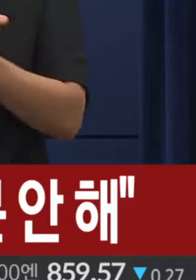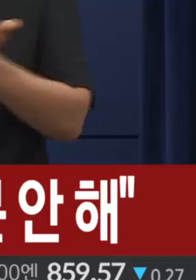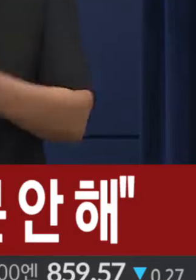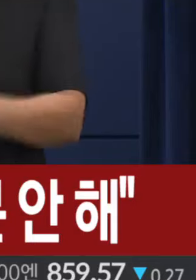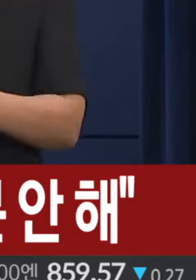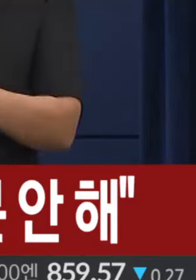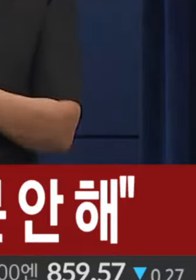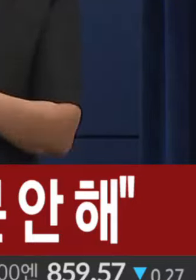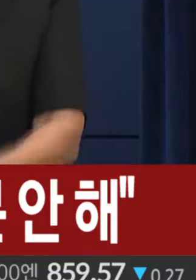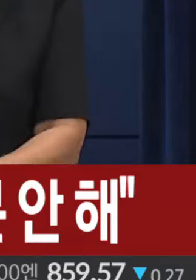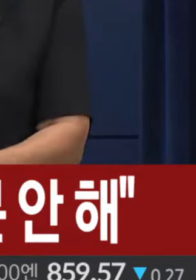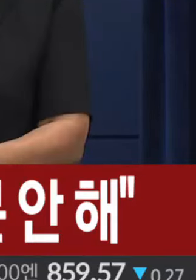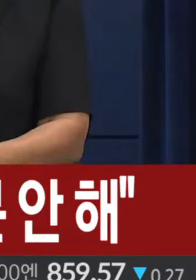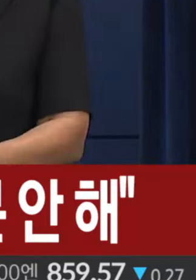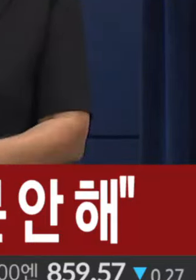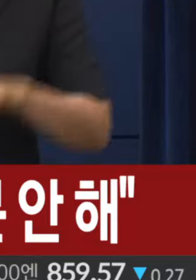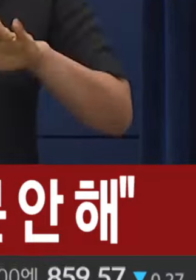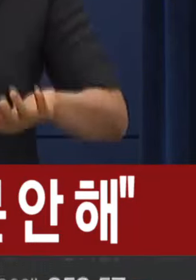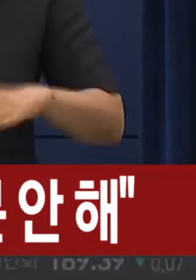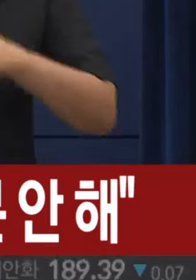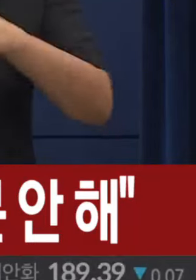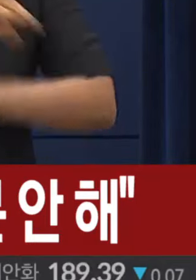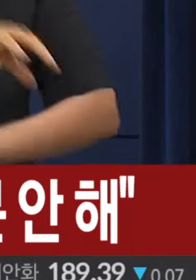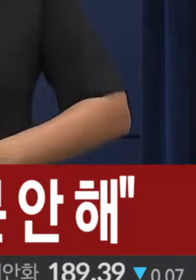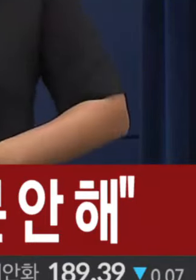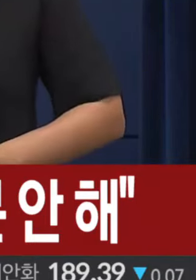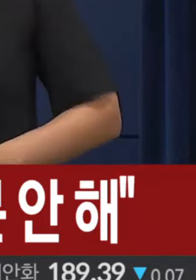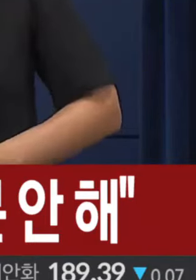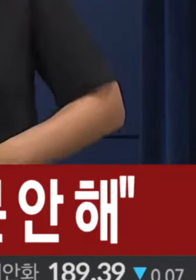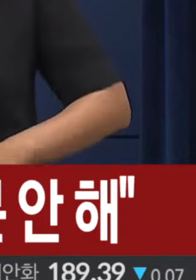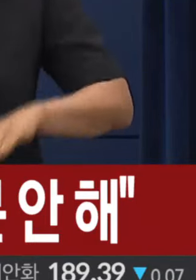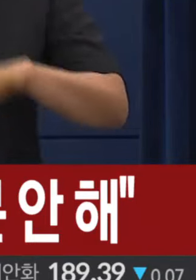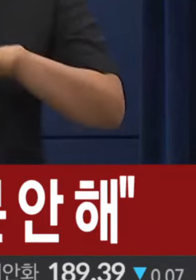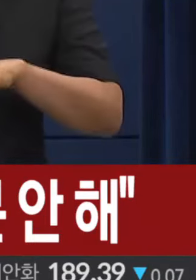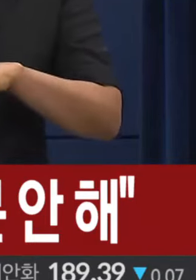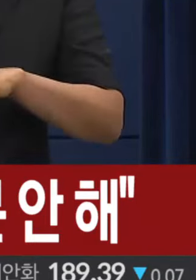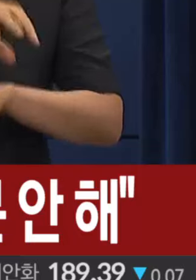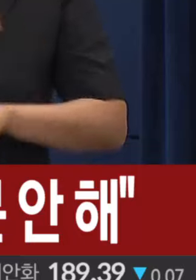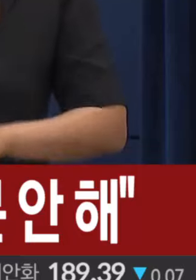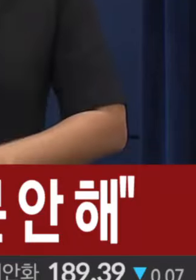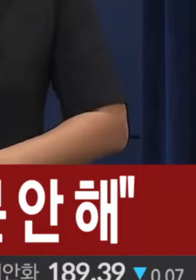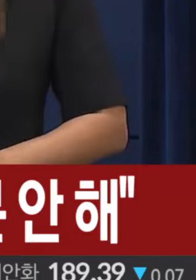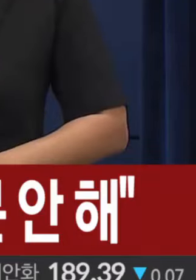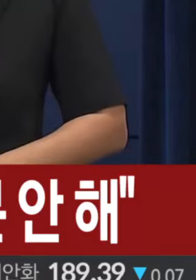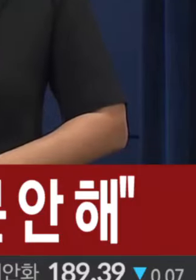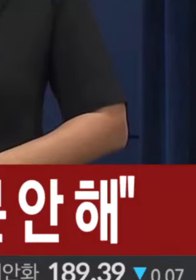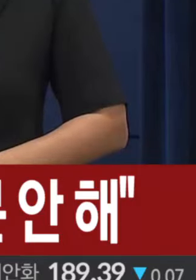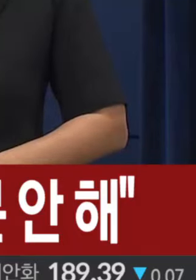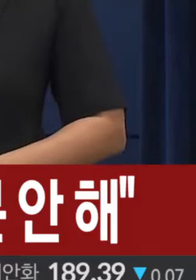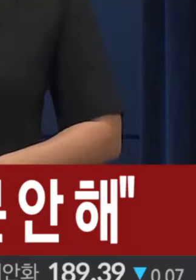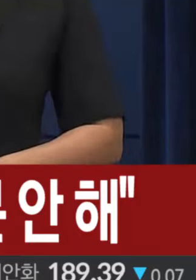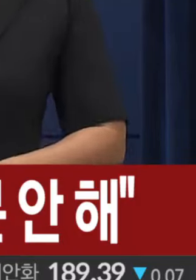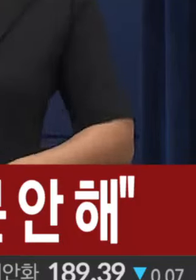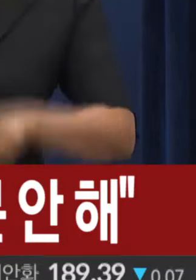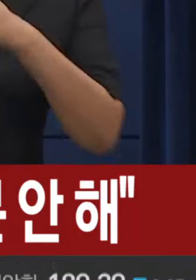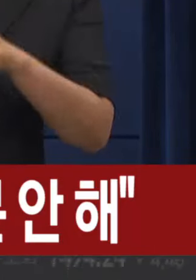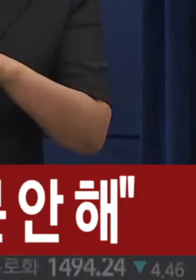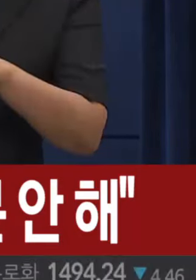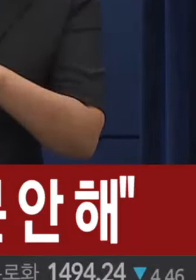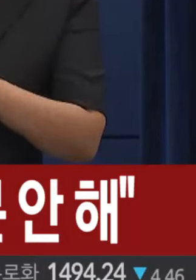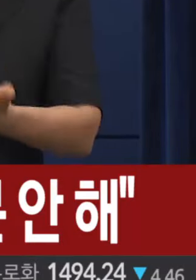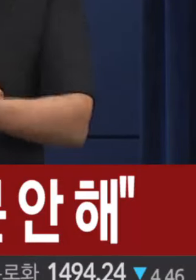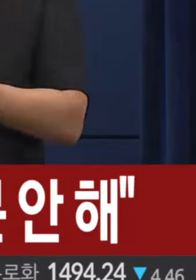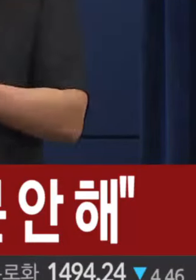수련 현장에서는 많은 어려움을 겪고 있습니다. 지난 금요일 전공의 수련 정책과